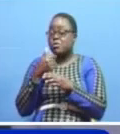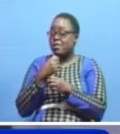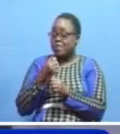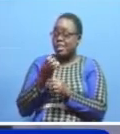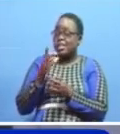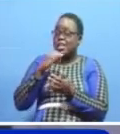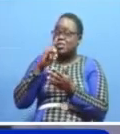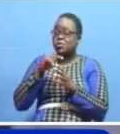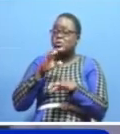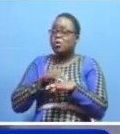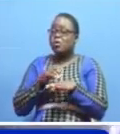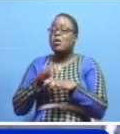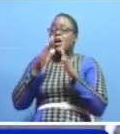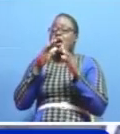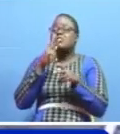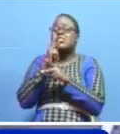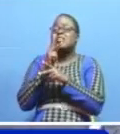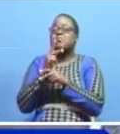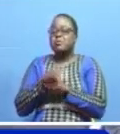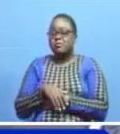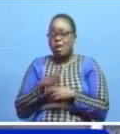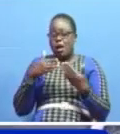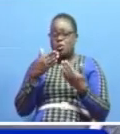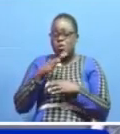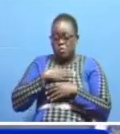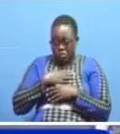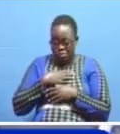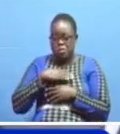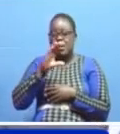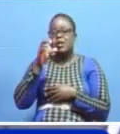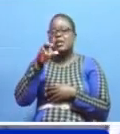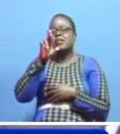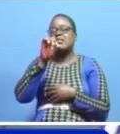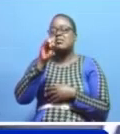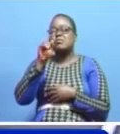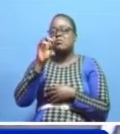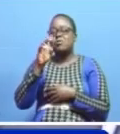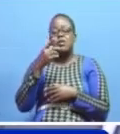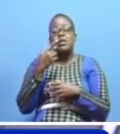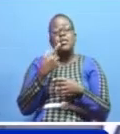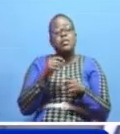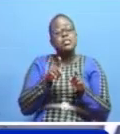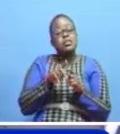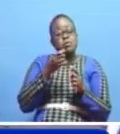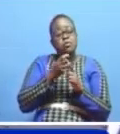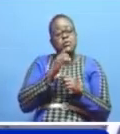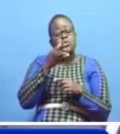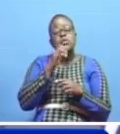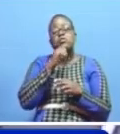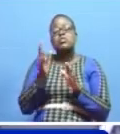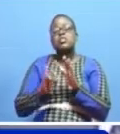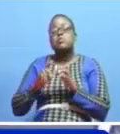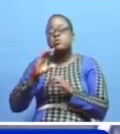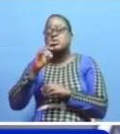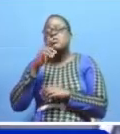wana kisungu housekeeping. Ya kana mheshimiwa Ghristopher Nzilu. Olondu mwebu kwa mbeyo mundhi tiwe deputy speaker witu.